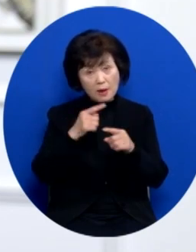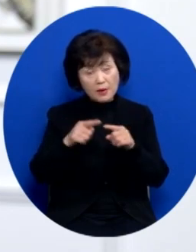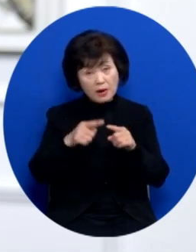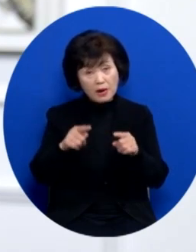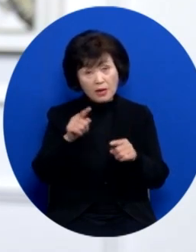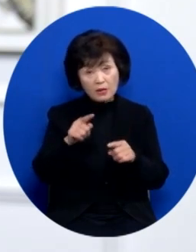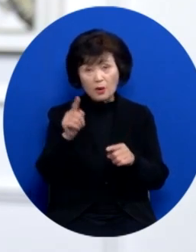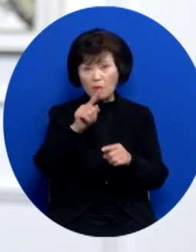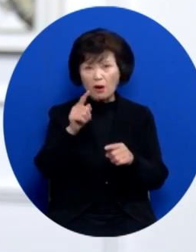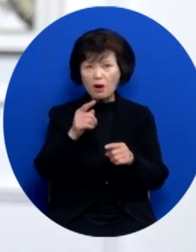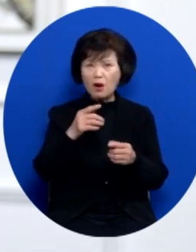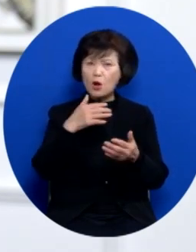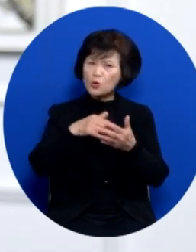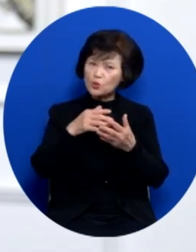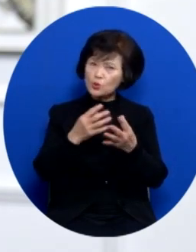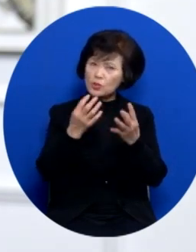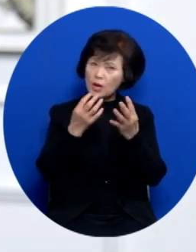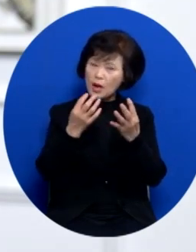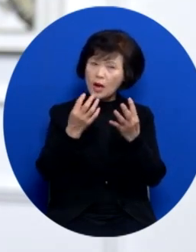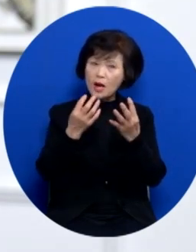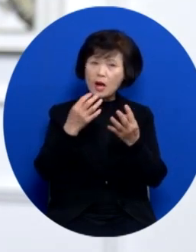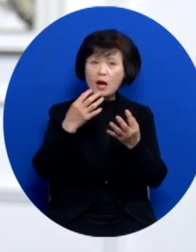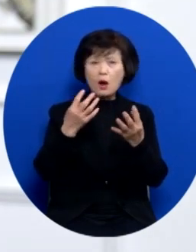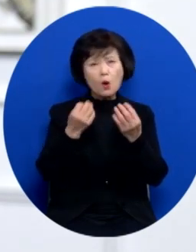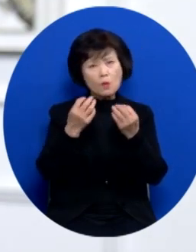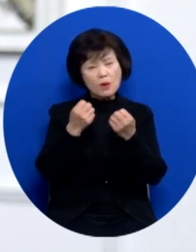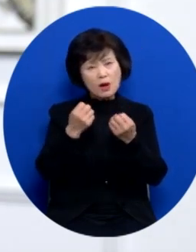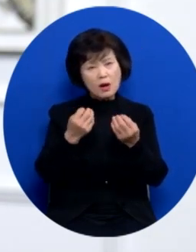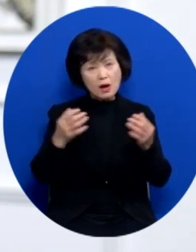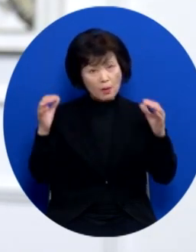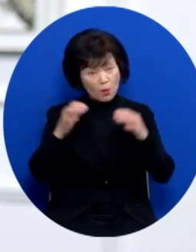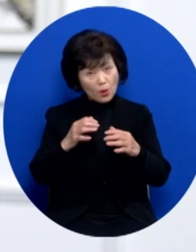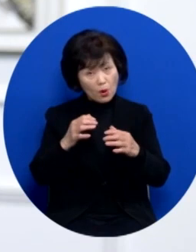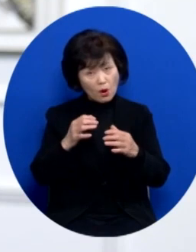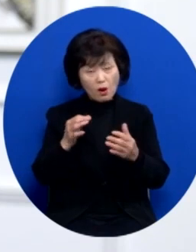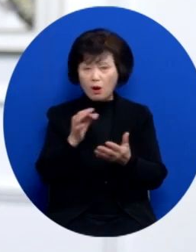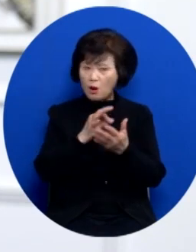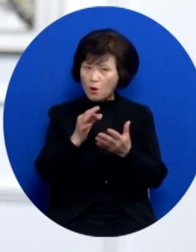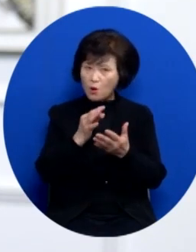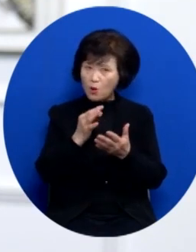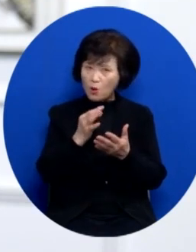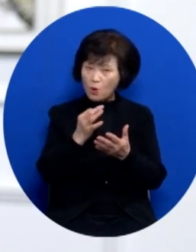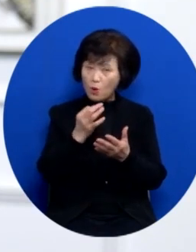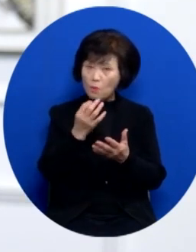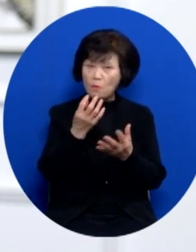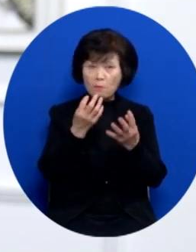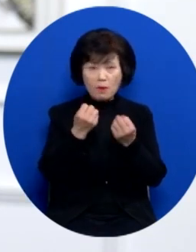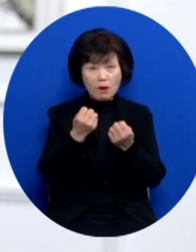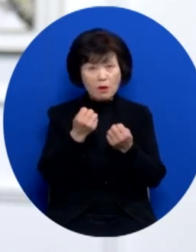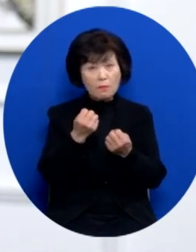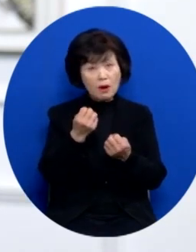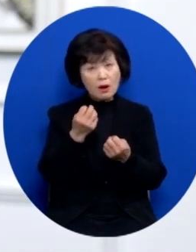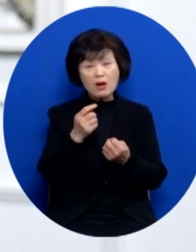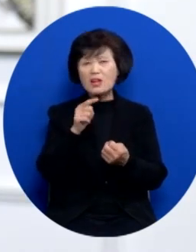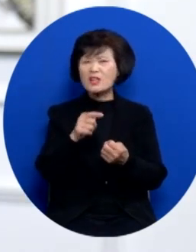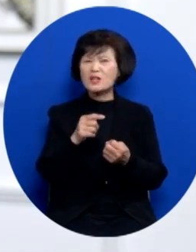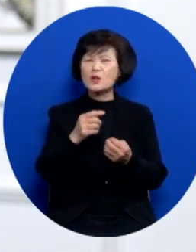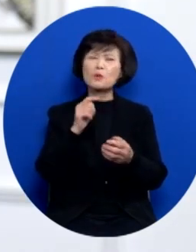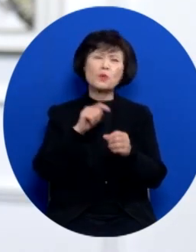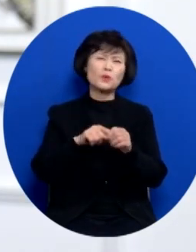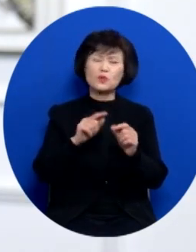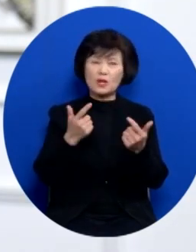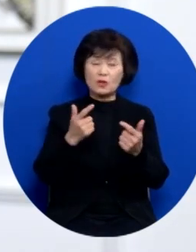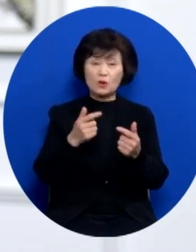모이는가, 어떤 사람이 담임 목사인가, 헌금이 많은가, 어떤 유명한 사람들이